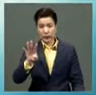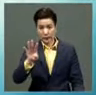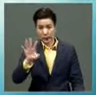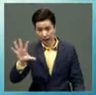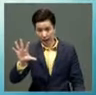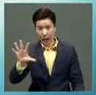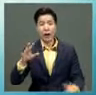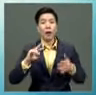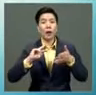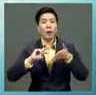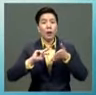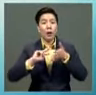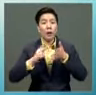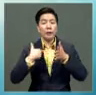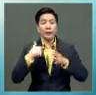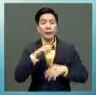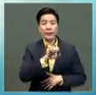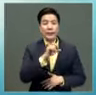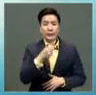EGY1245 แล้วก็